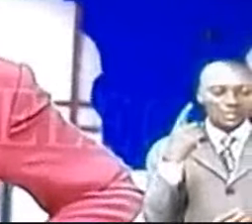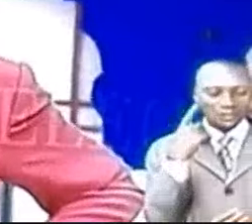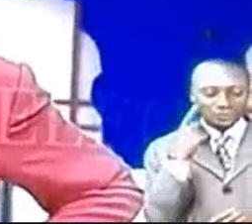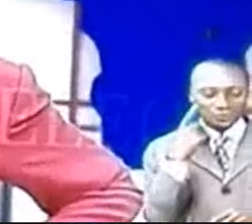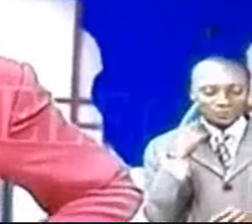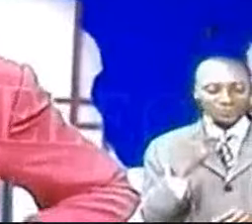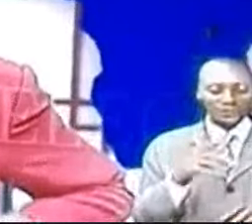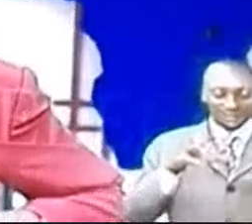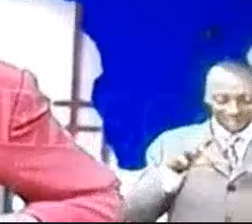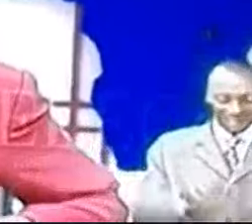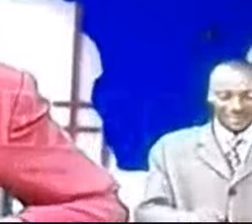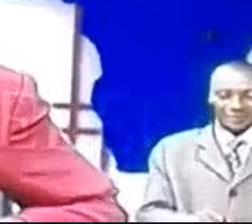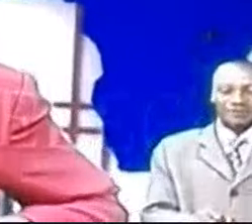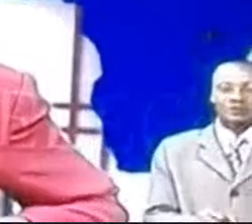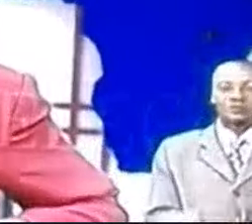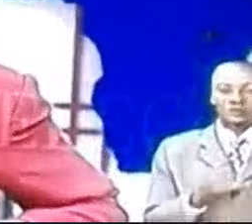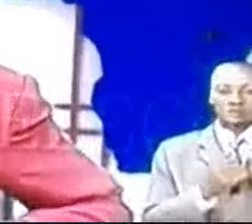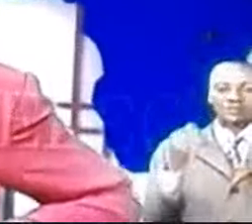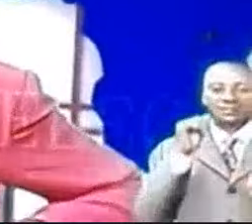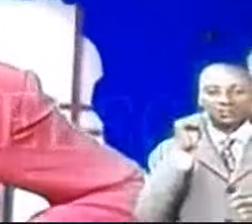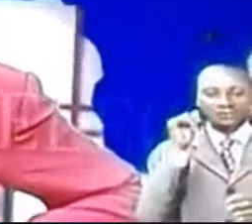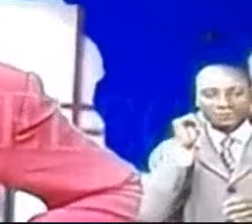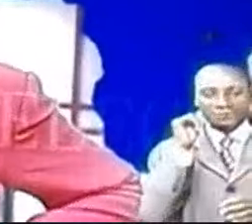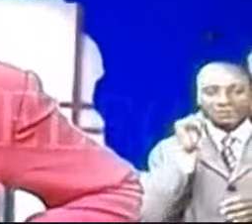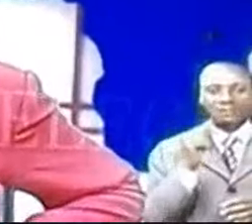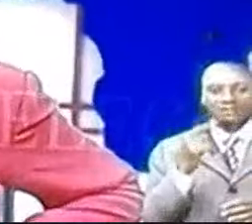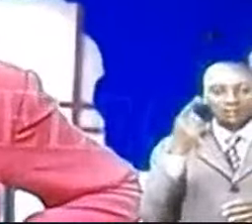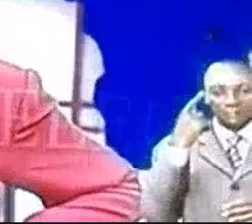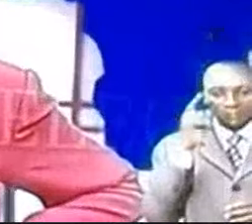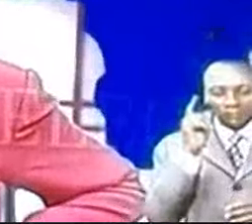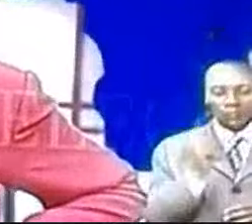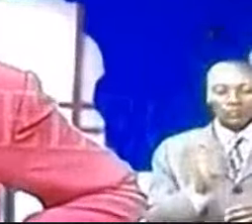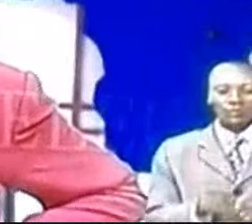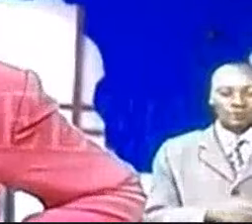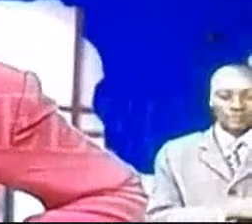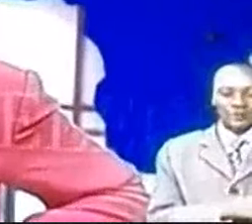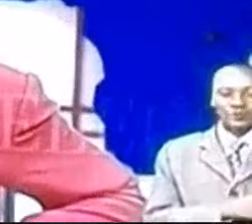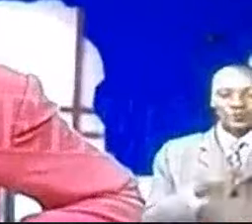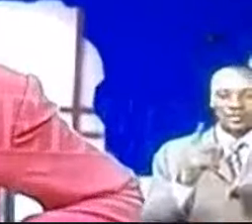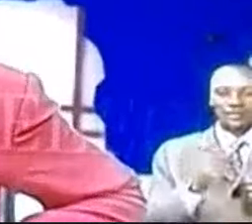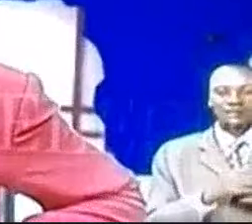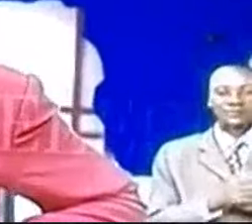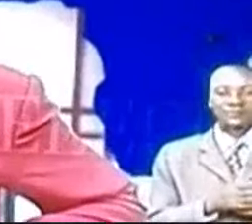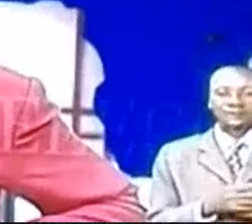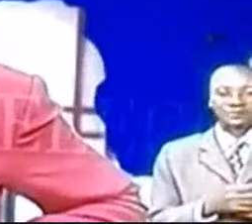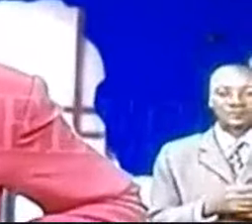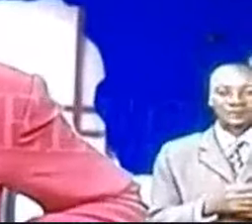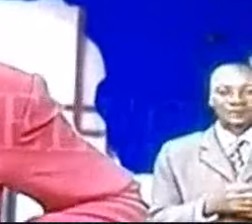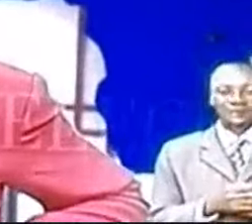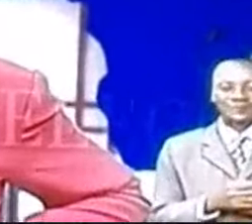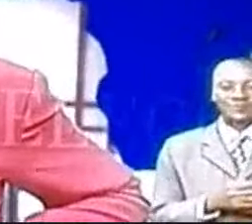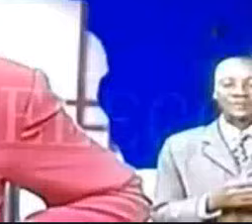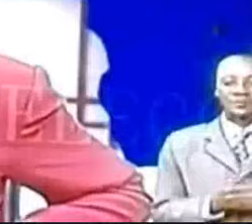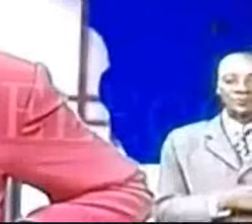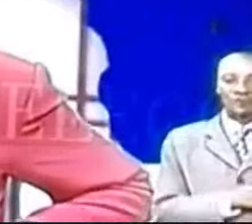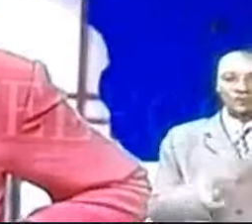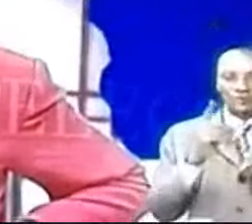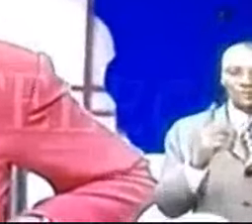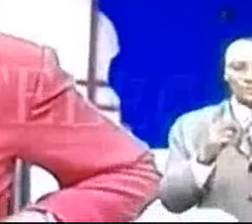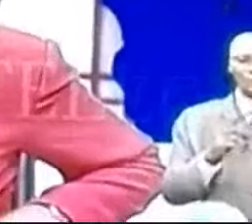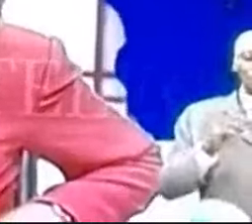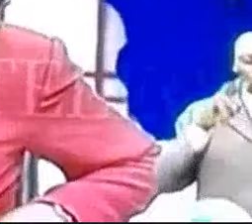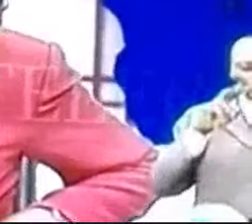l'arrestation samedi 5 novembre 2016 du vieux de la RD, alias Mokato, activement